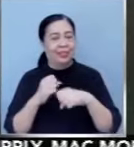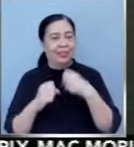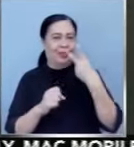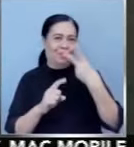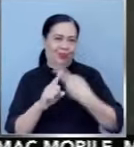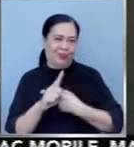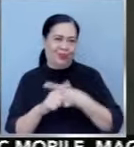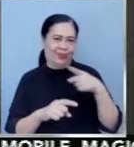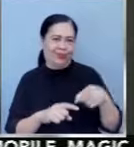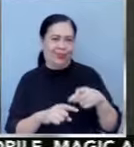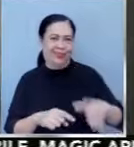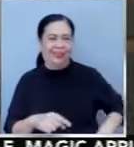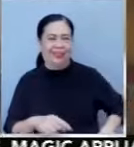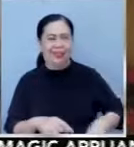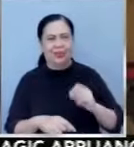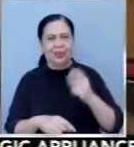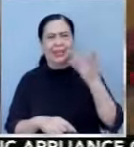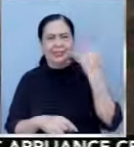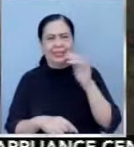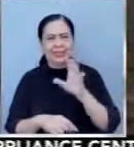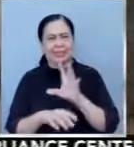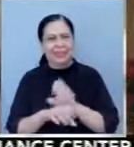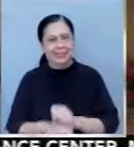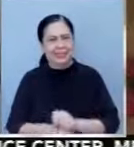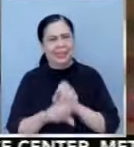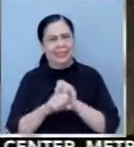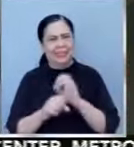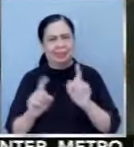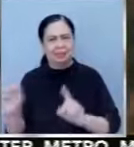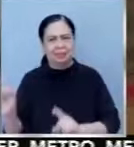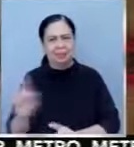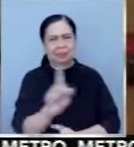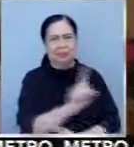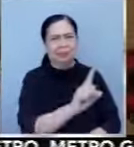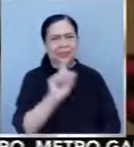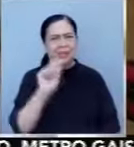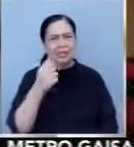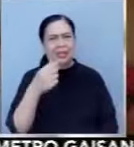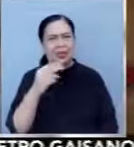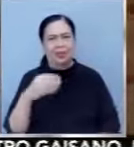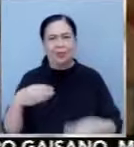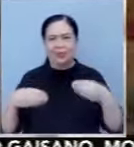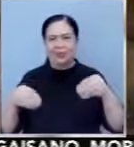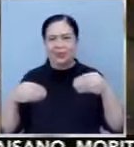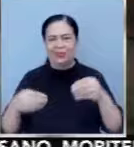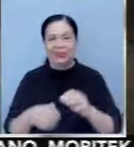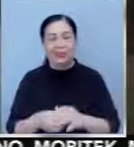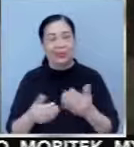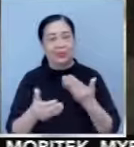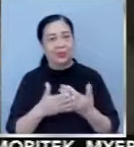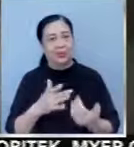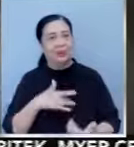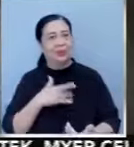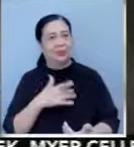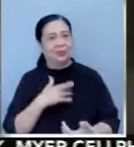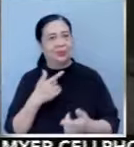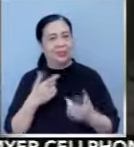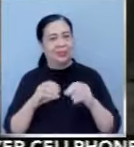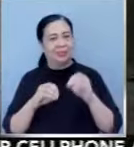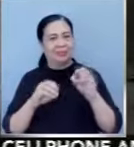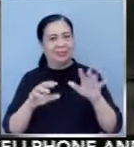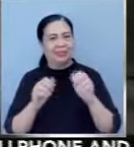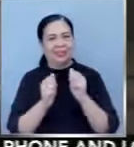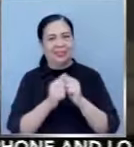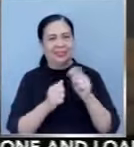1 year and 2 months old na si Harris na dati para may ganitong behavior kapag dumadaan ang taho vendor. Good vibes sa walang hatid ni Harris sa netizens, pati kay